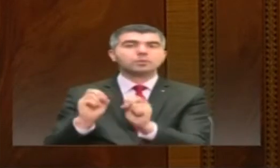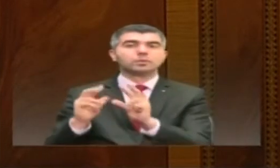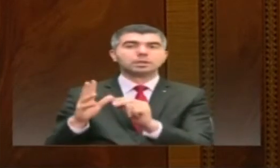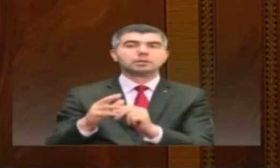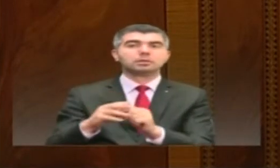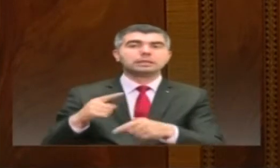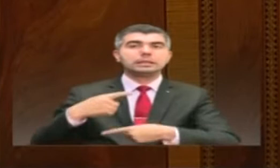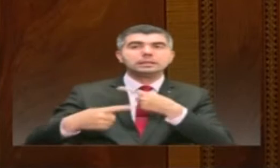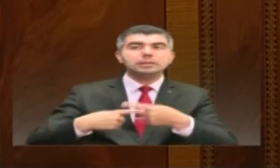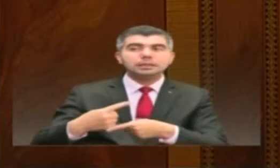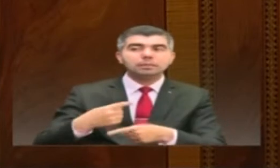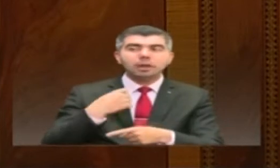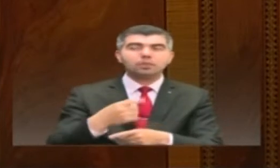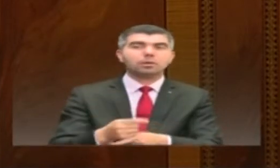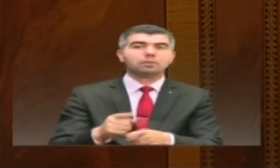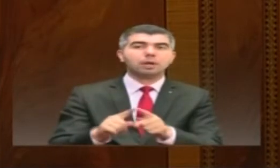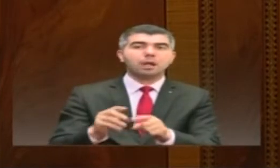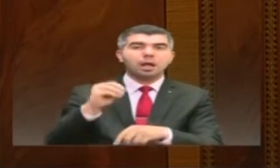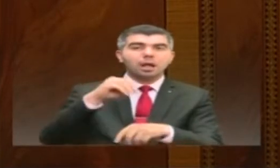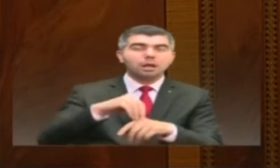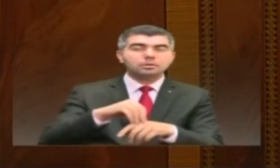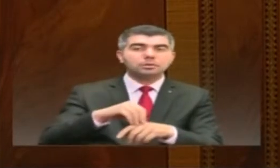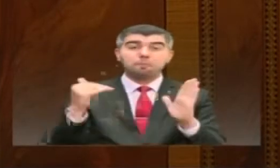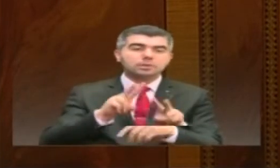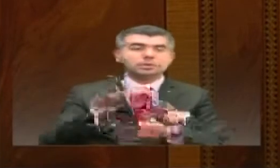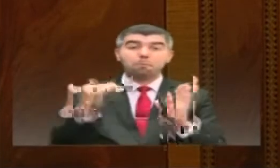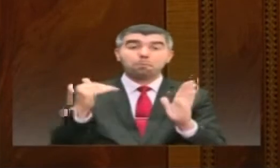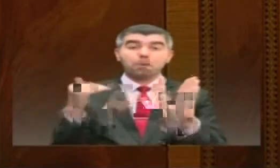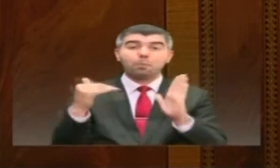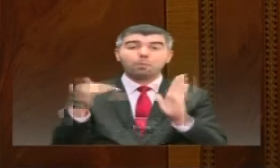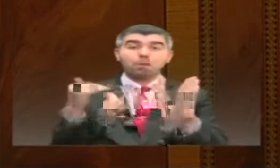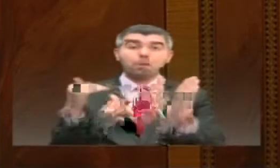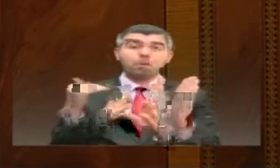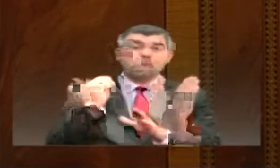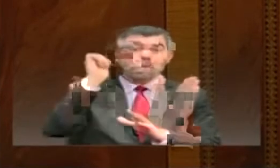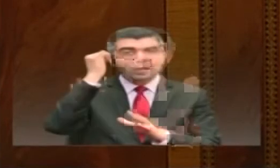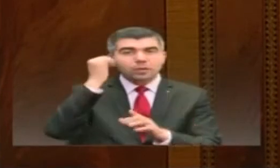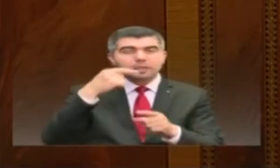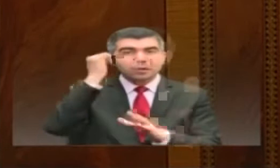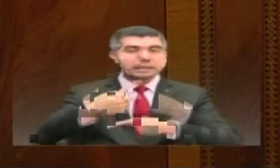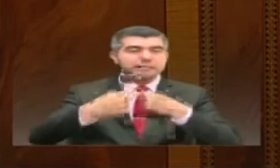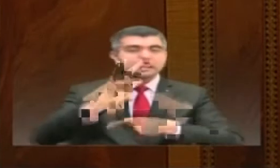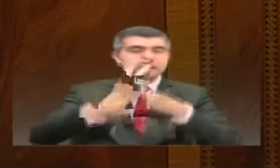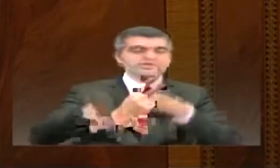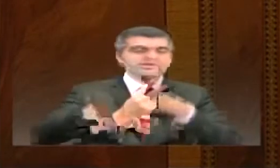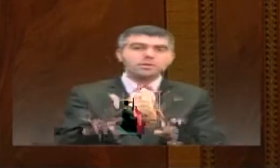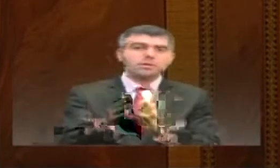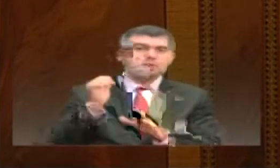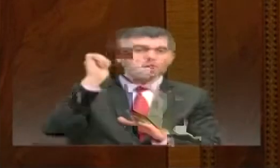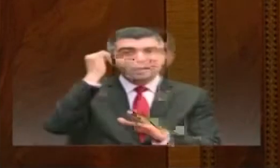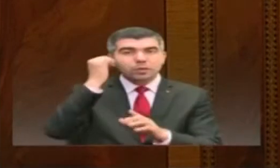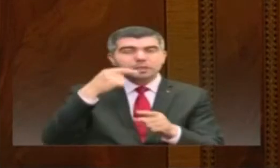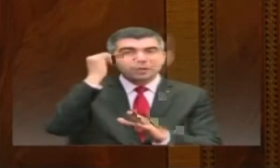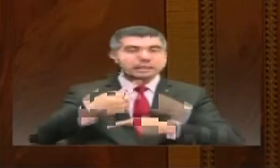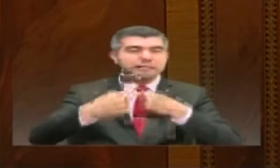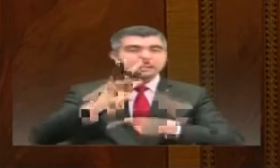سوريا اللي تكون القطاع التكوين المهني، ولدفع الشباب يمشيو تكون اللي دوا على إشكالية